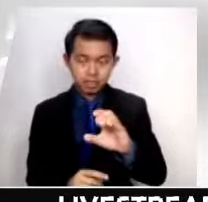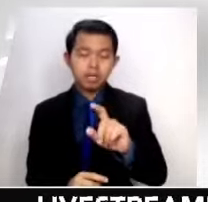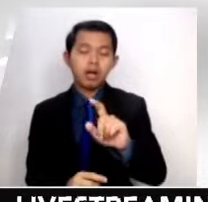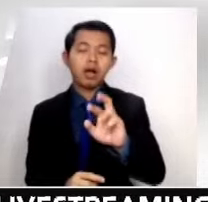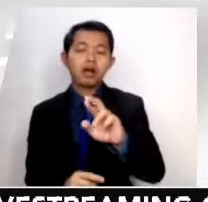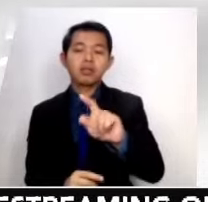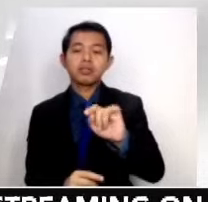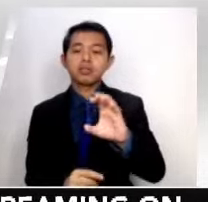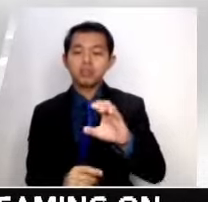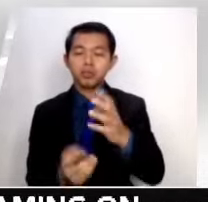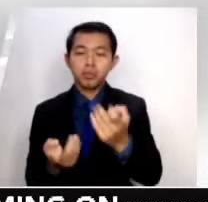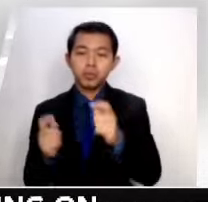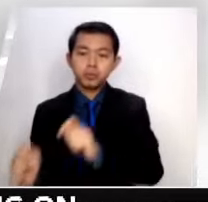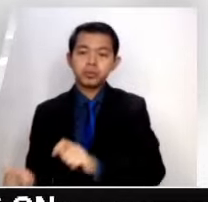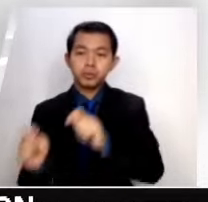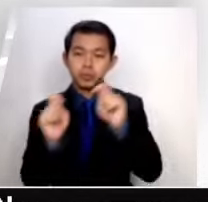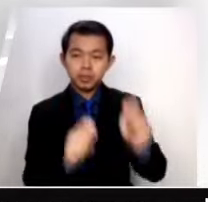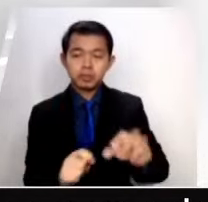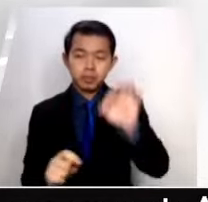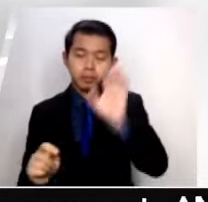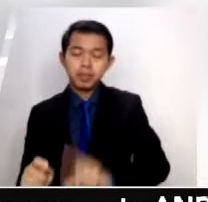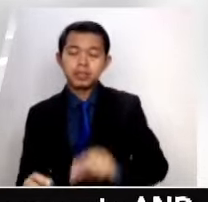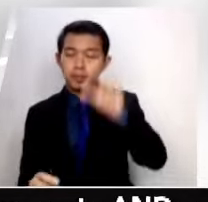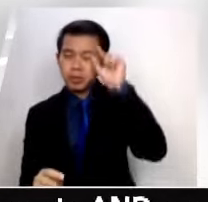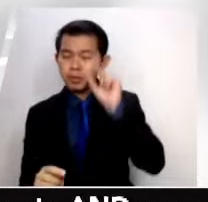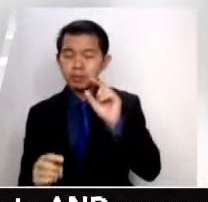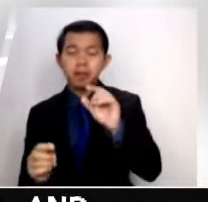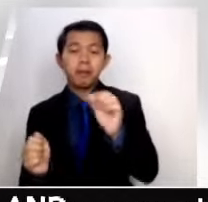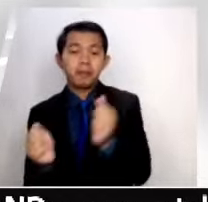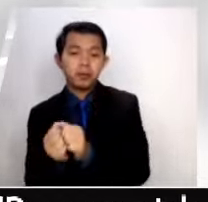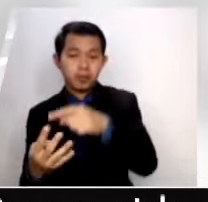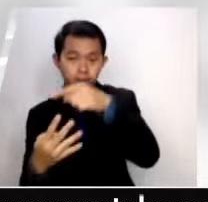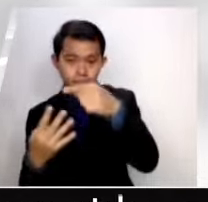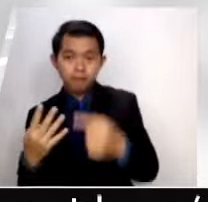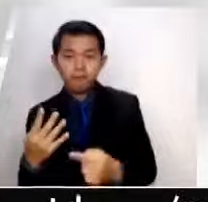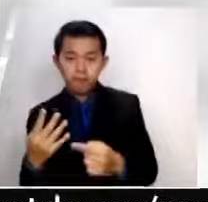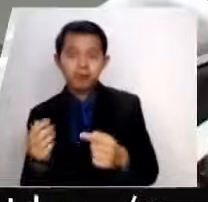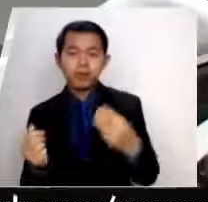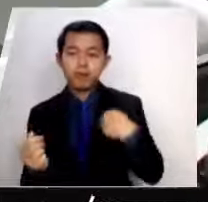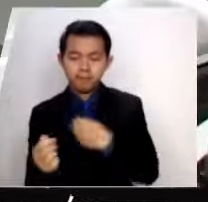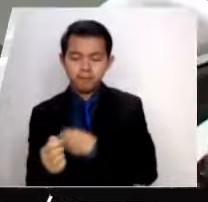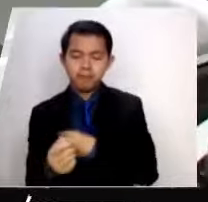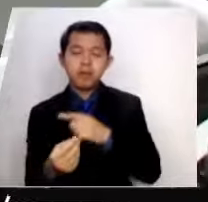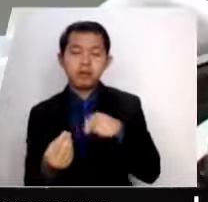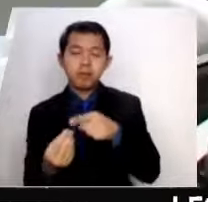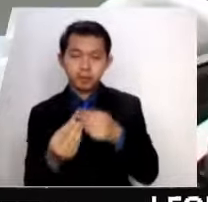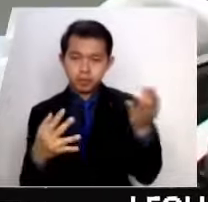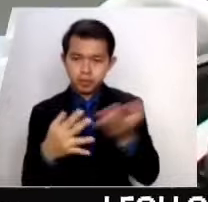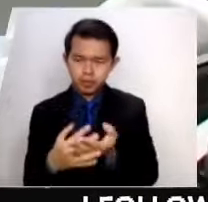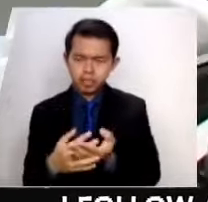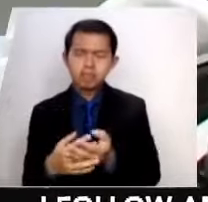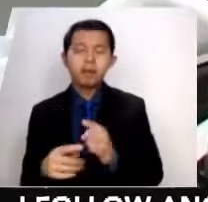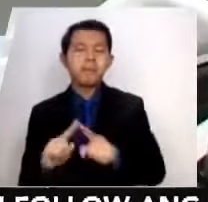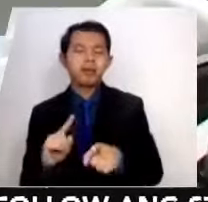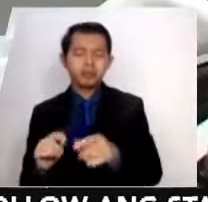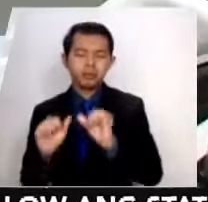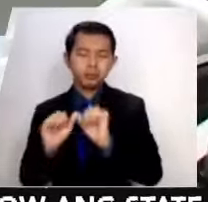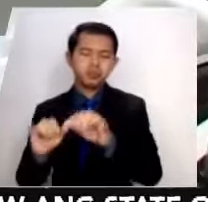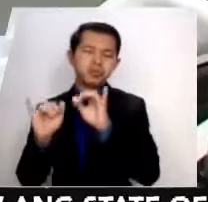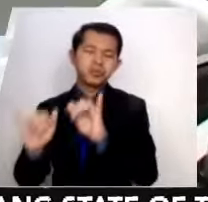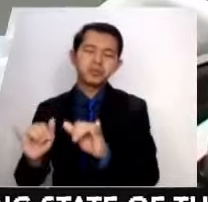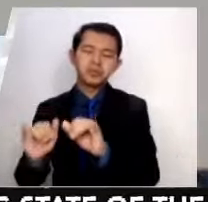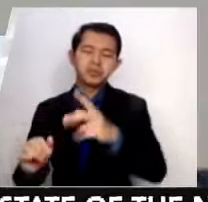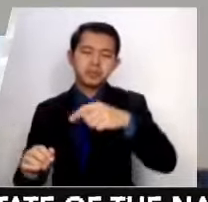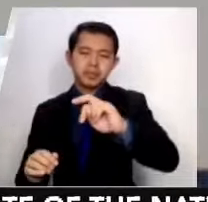sina Kiboy at iba pang kapwa akusado sa kasong child and sexual abuse pero mananatili raw sila sa PNP custodial